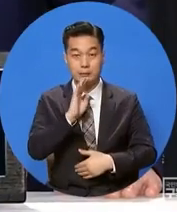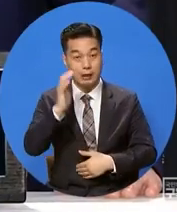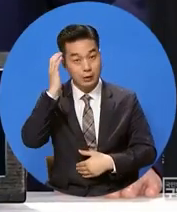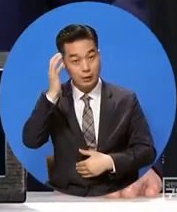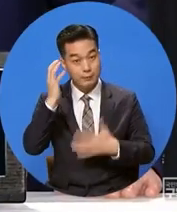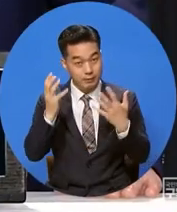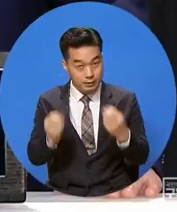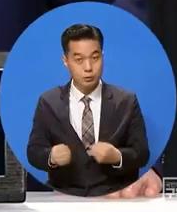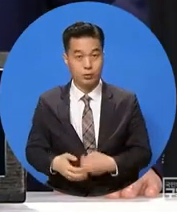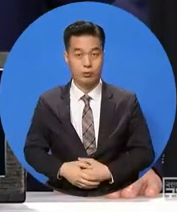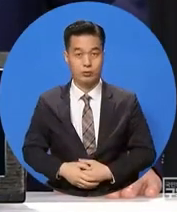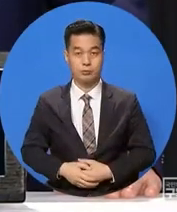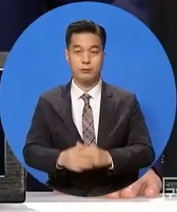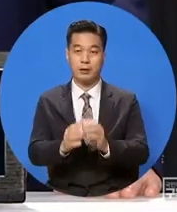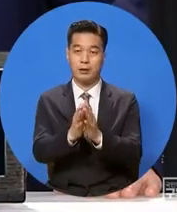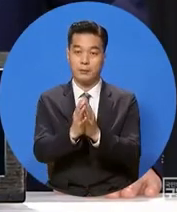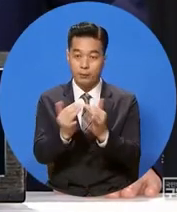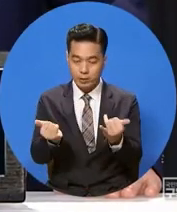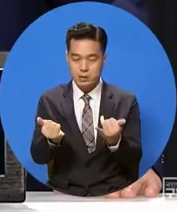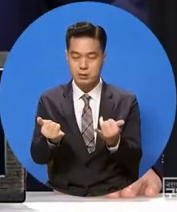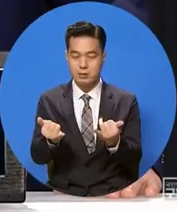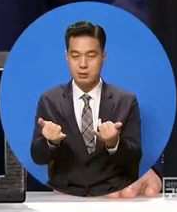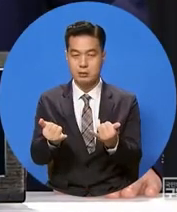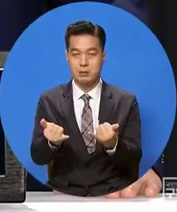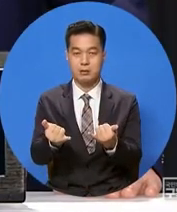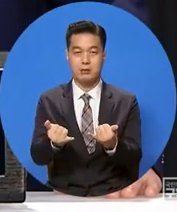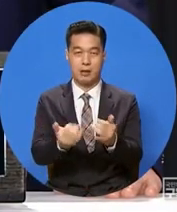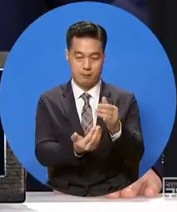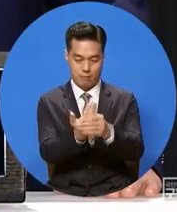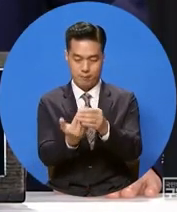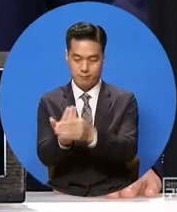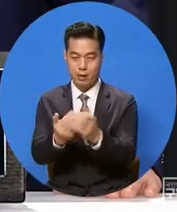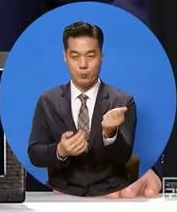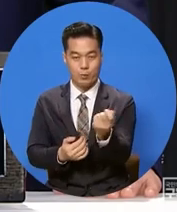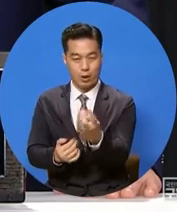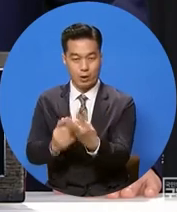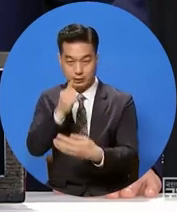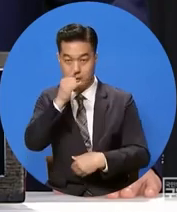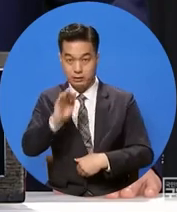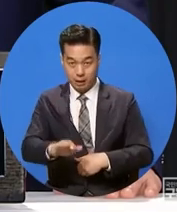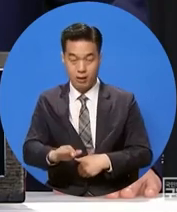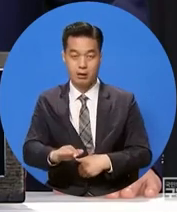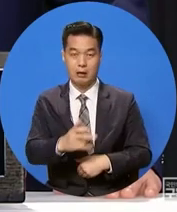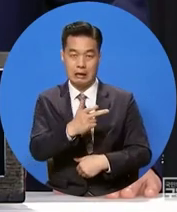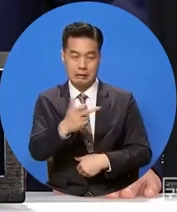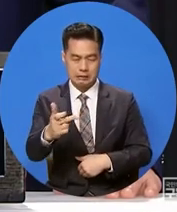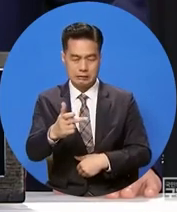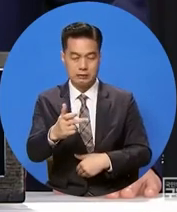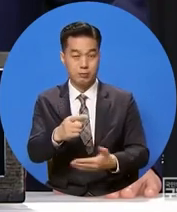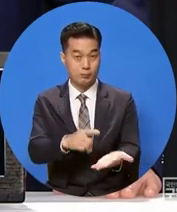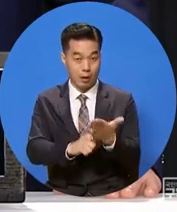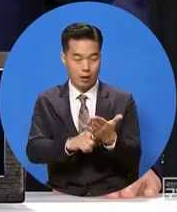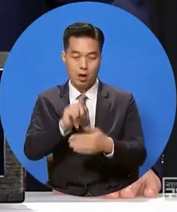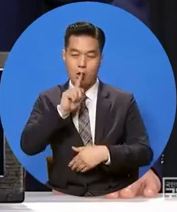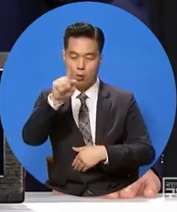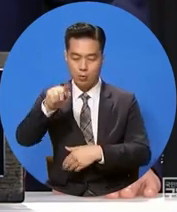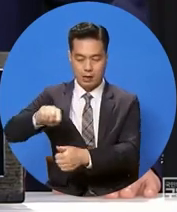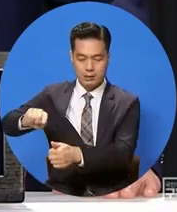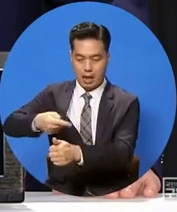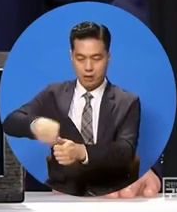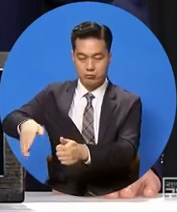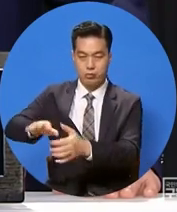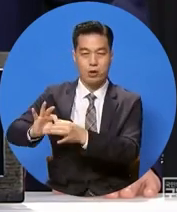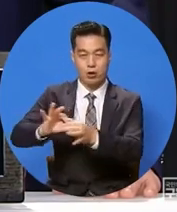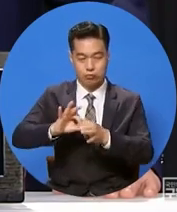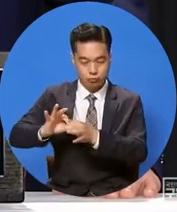많죠. 본인 문제가 지금 걸려든 게 몇 가지가 있는데 주요한 거는 고발 사주 연루